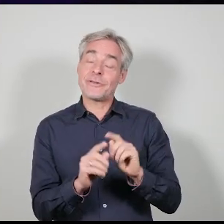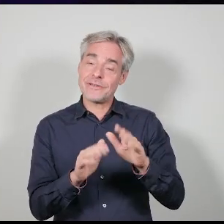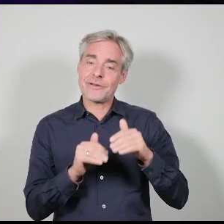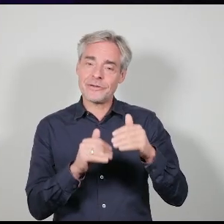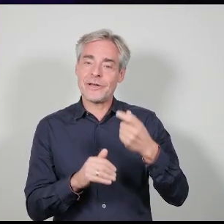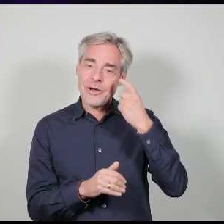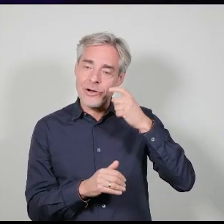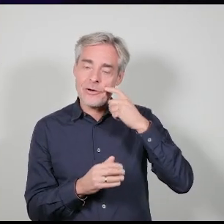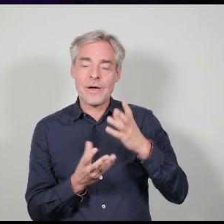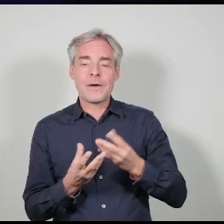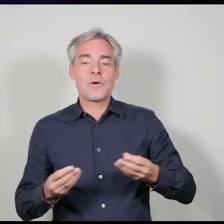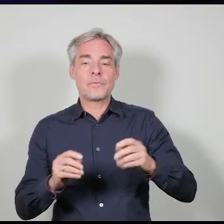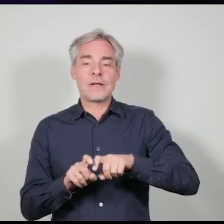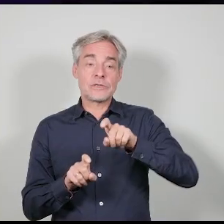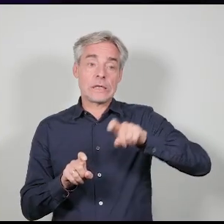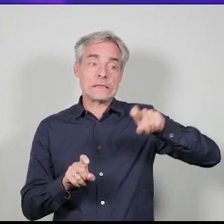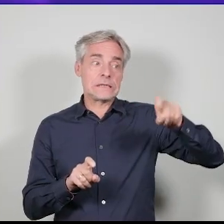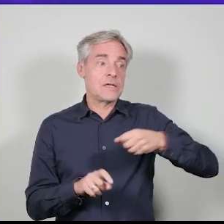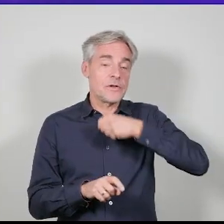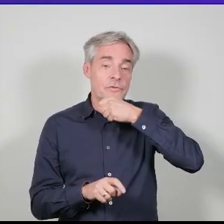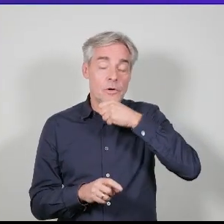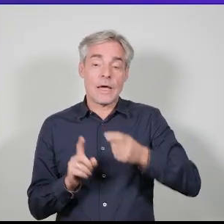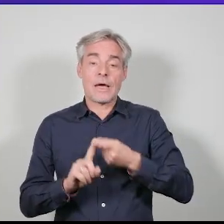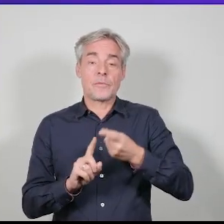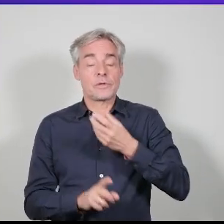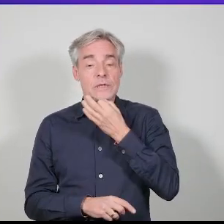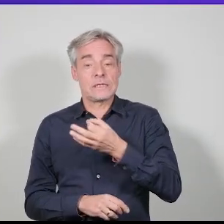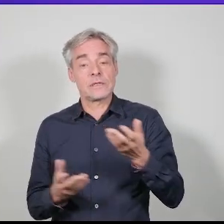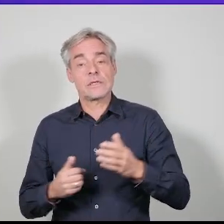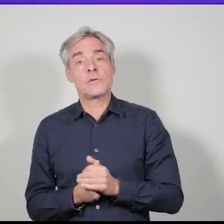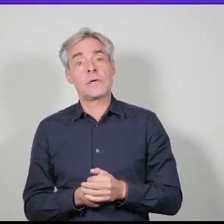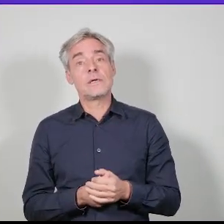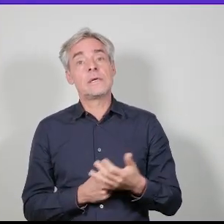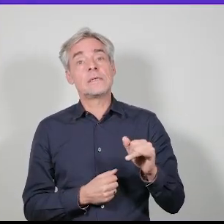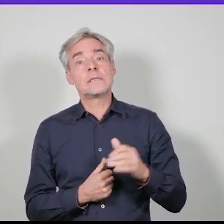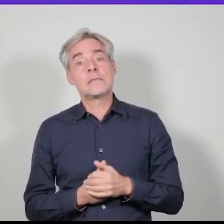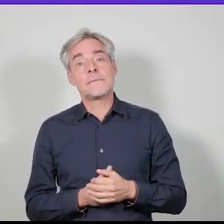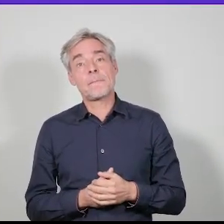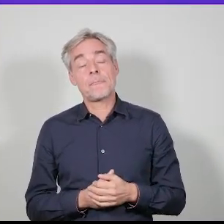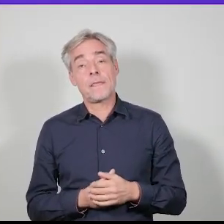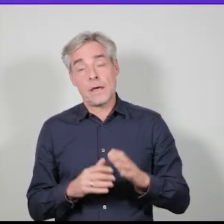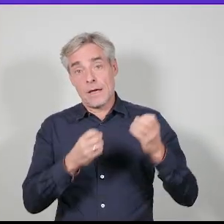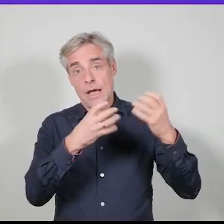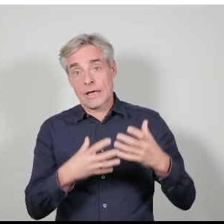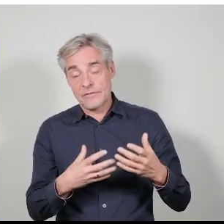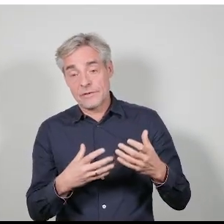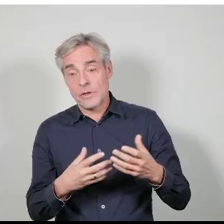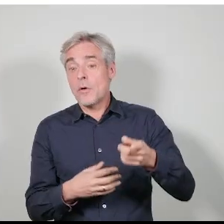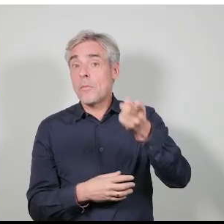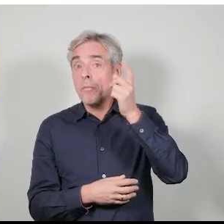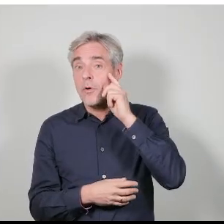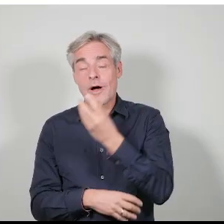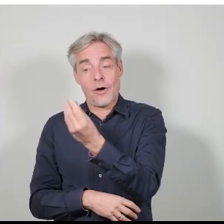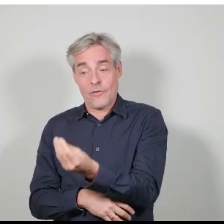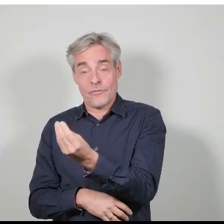on regarde la démographie, alors il y a une chose qu'on n'a pas dite et qui me paraît importante, c'est que si cela se produit, c'est parce que nos